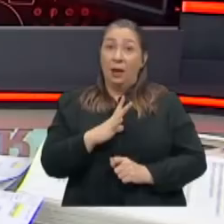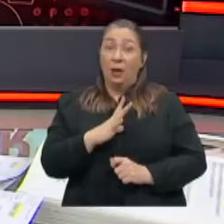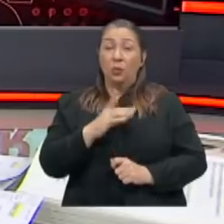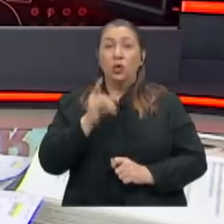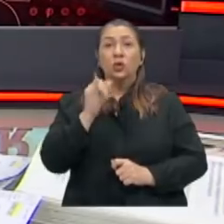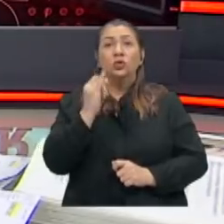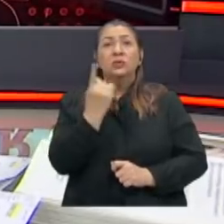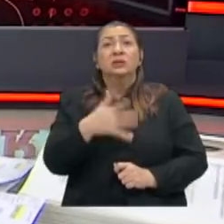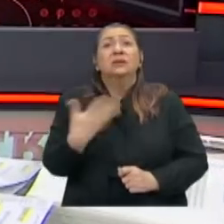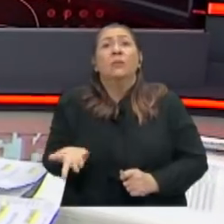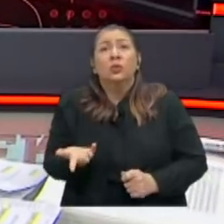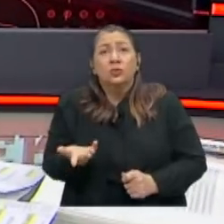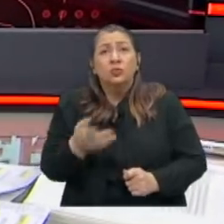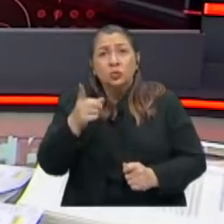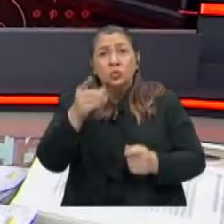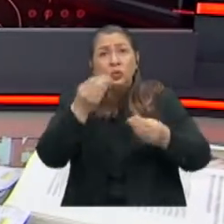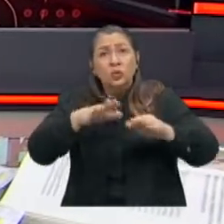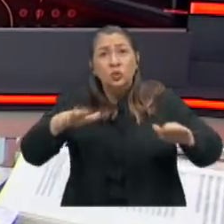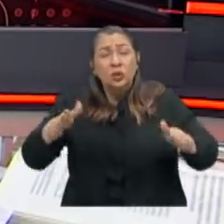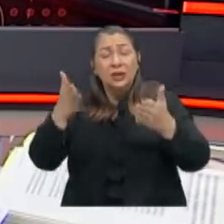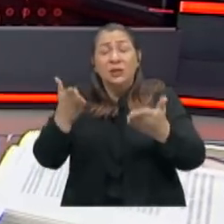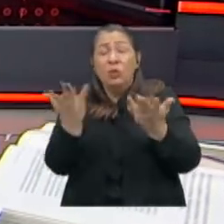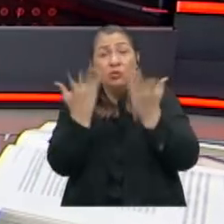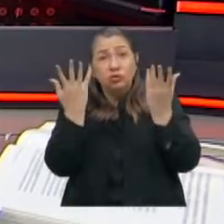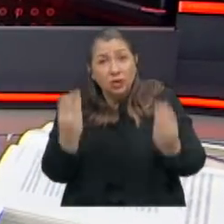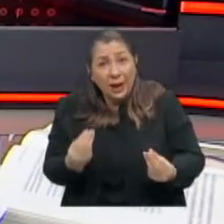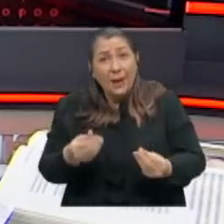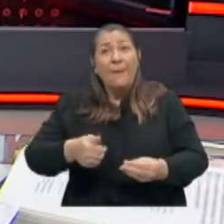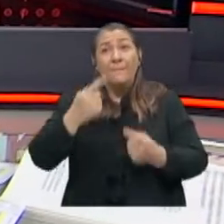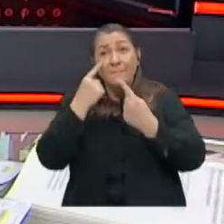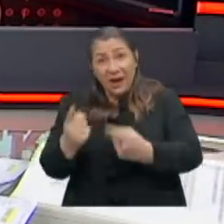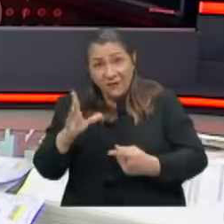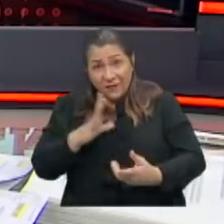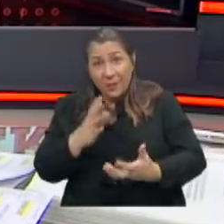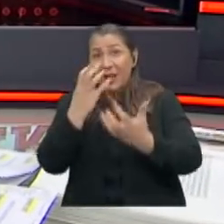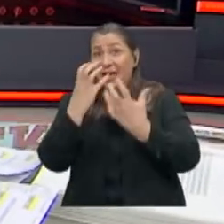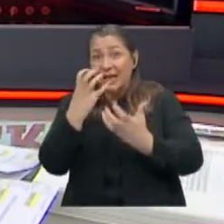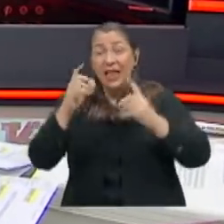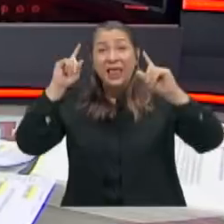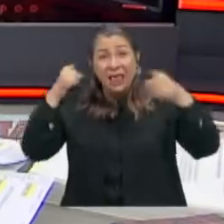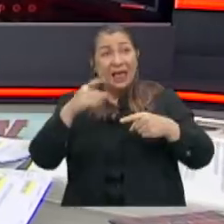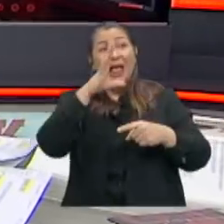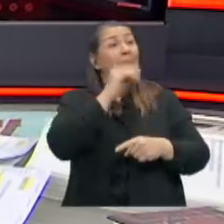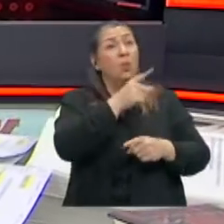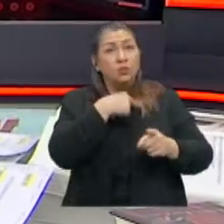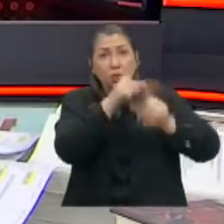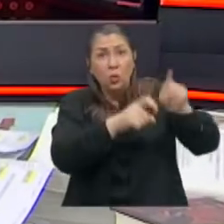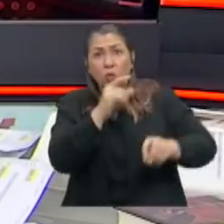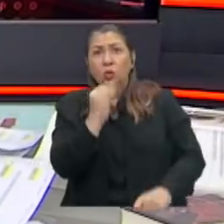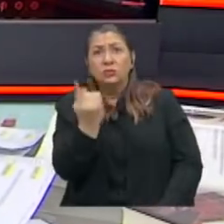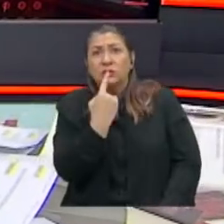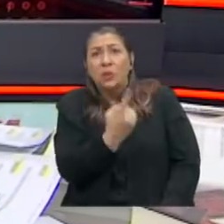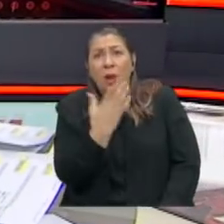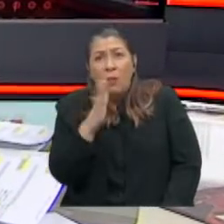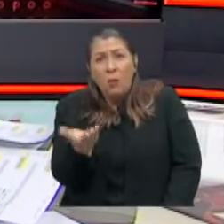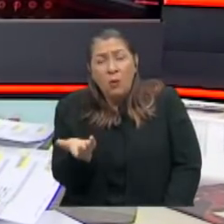O da kötü bir şey istenmiyor ha. Ya bu çocukların hali nicedir? Bakan var mı bunlara? Yetkililer filan, öyle şeyler söyleniyor. Kötü bir şey söyleyen